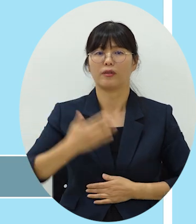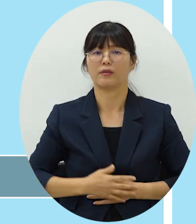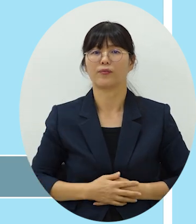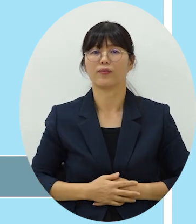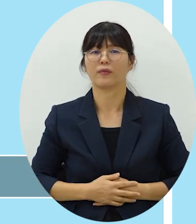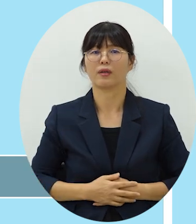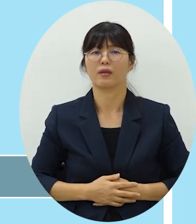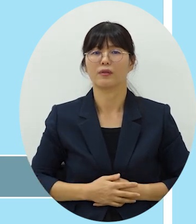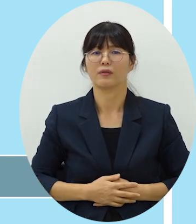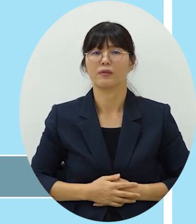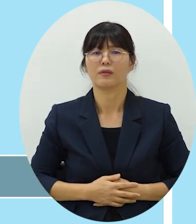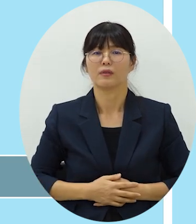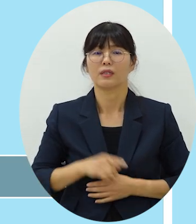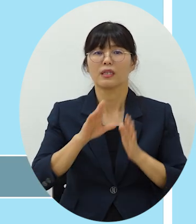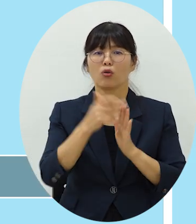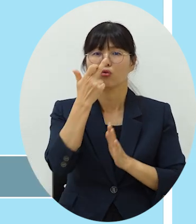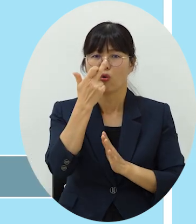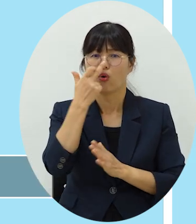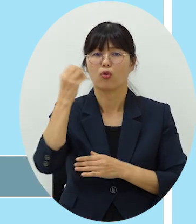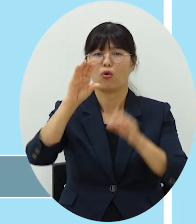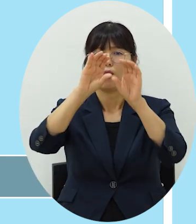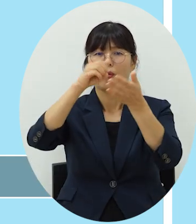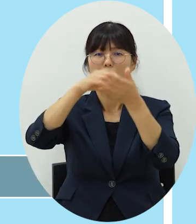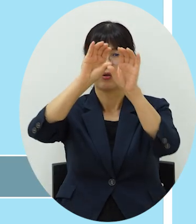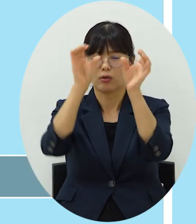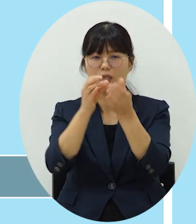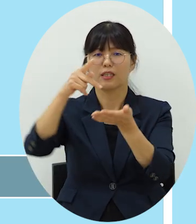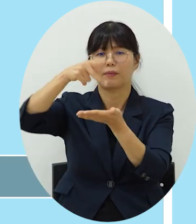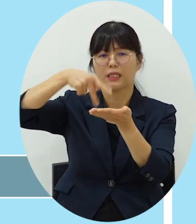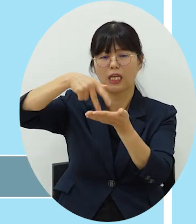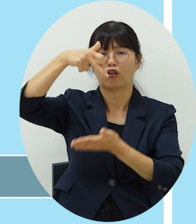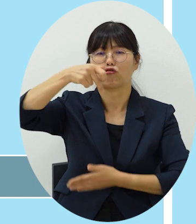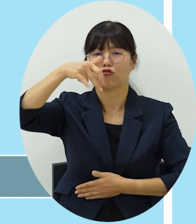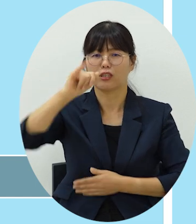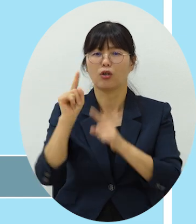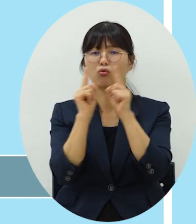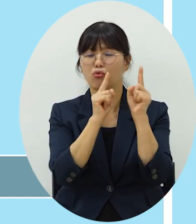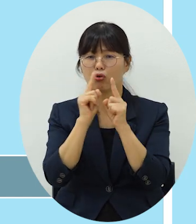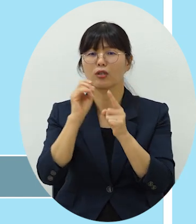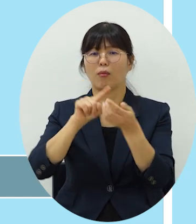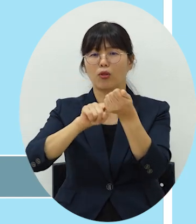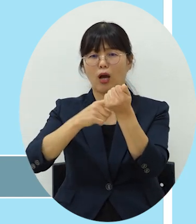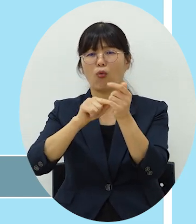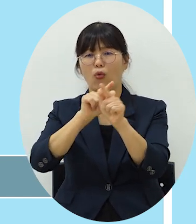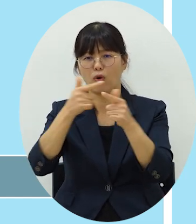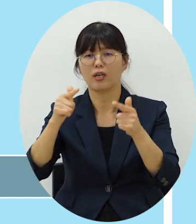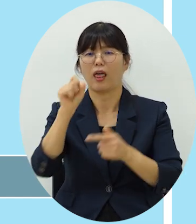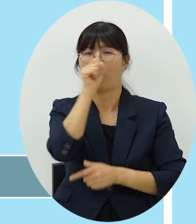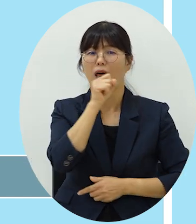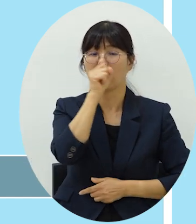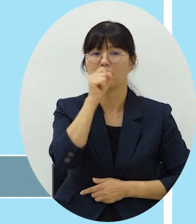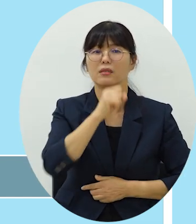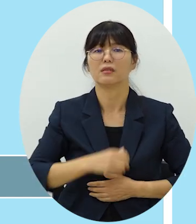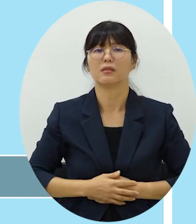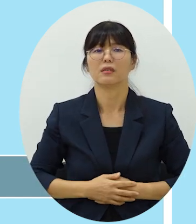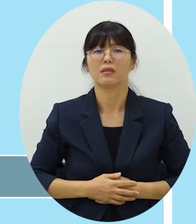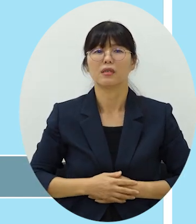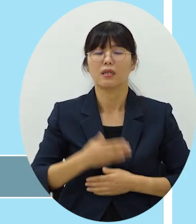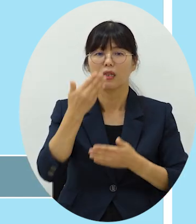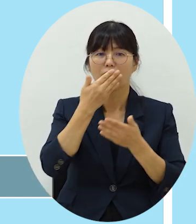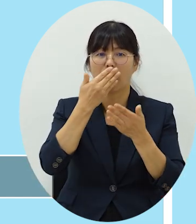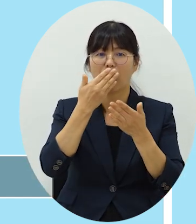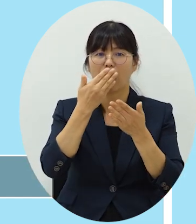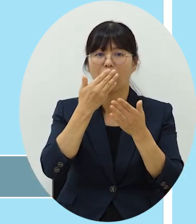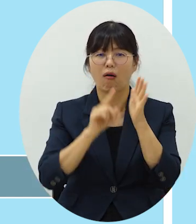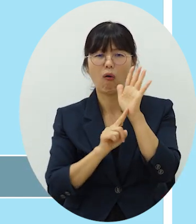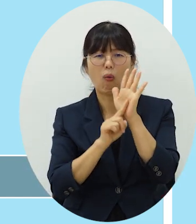섭취합니다. 이때 초콜릿, 도넛, 피자, 쿠키, 케이크, 견과류, 아이스크림은 혈당을